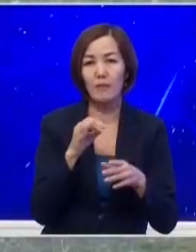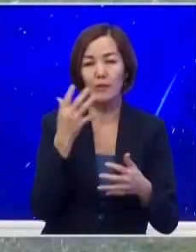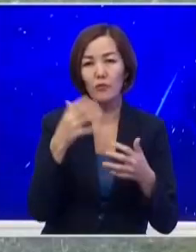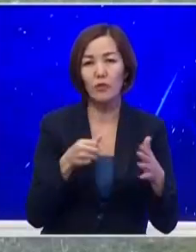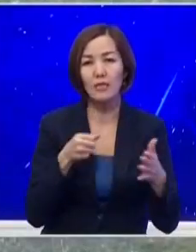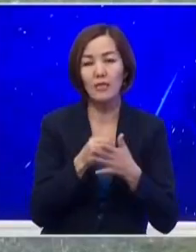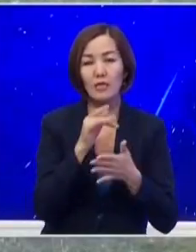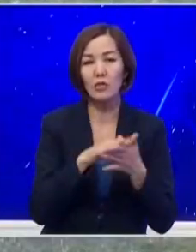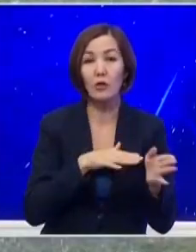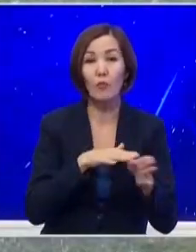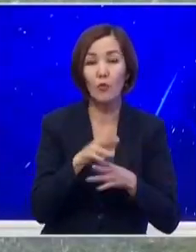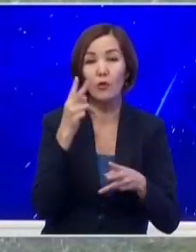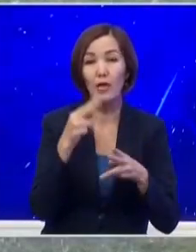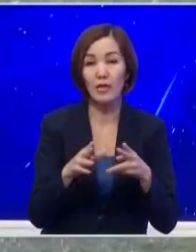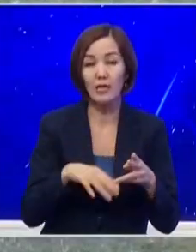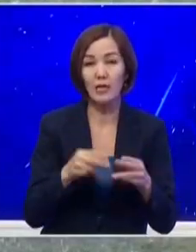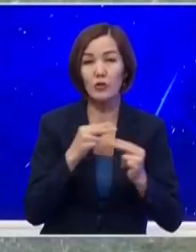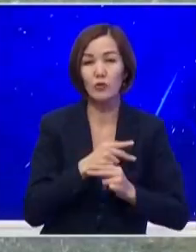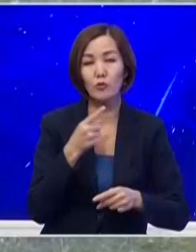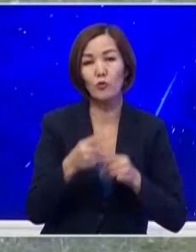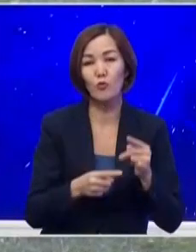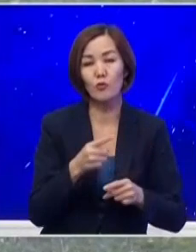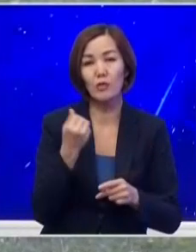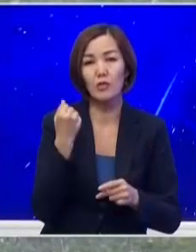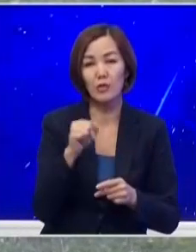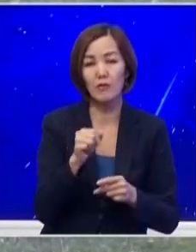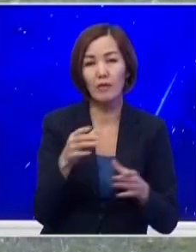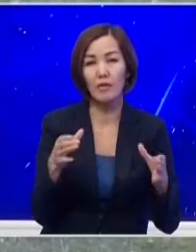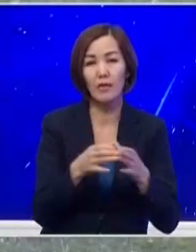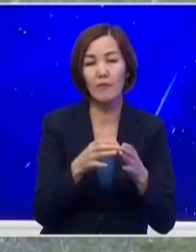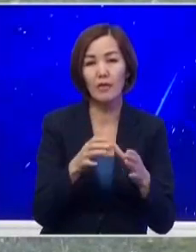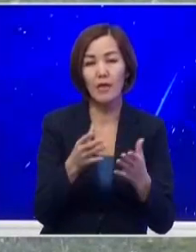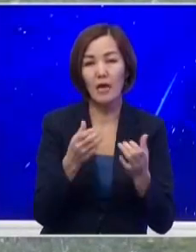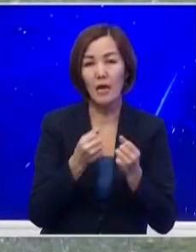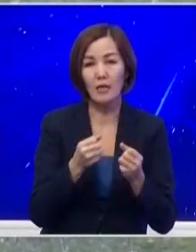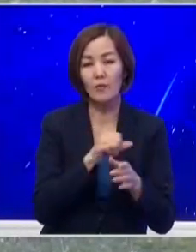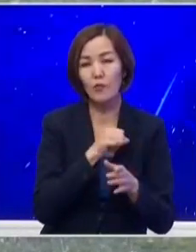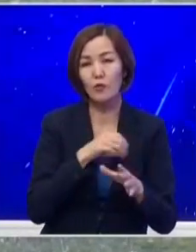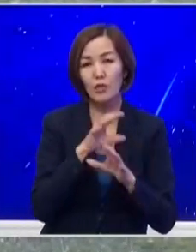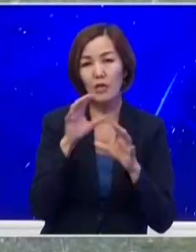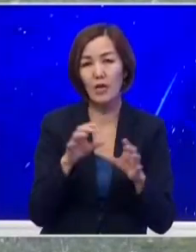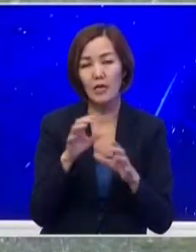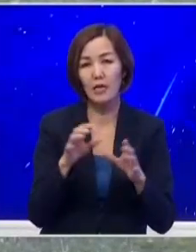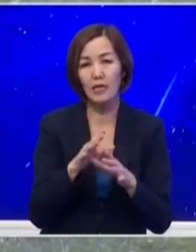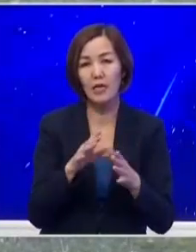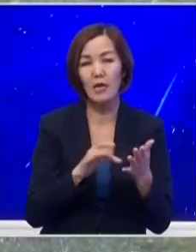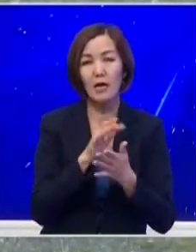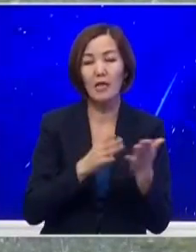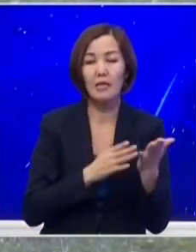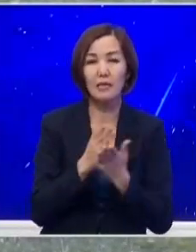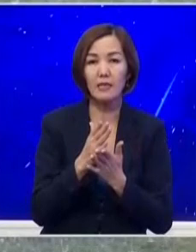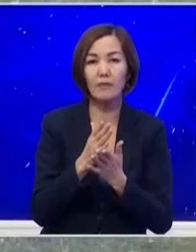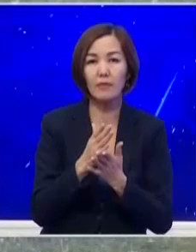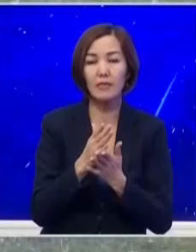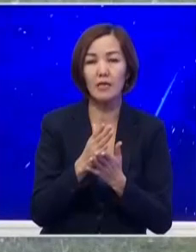жалғасады. Түгел егіп болғаннан кейін бұл жұмыс конкурсты жеңіп алған мердігерлерге жүктеледі. Қазірдің өзінде қаланың кіреберісі